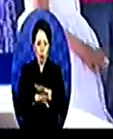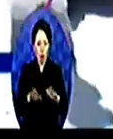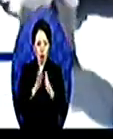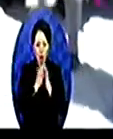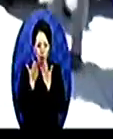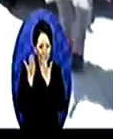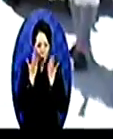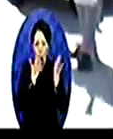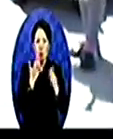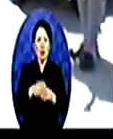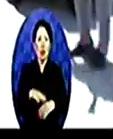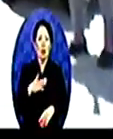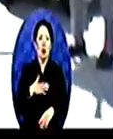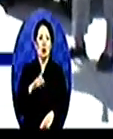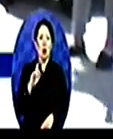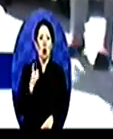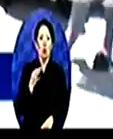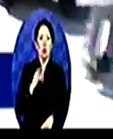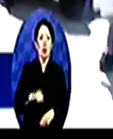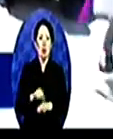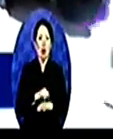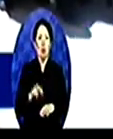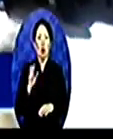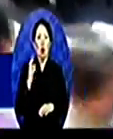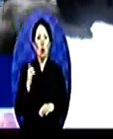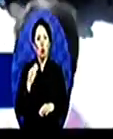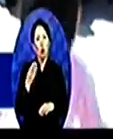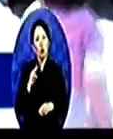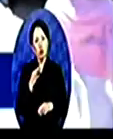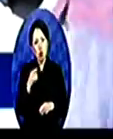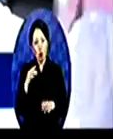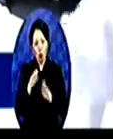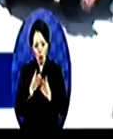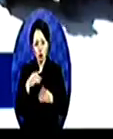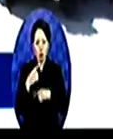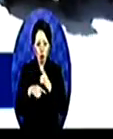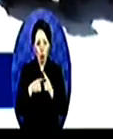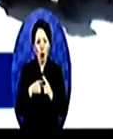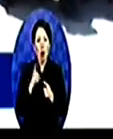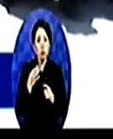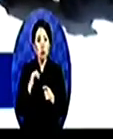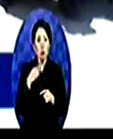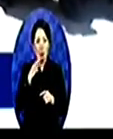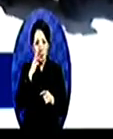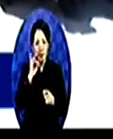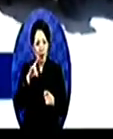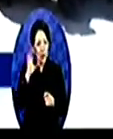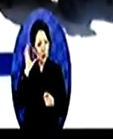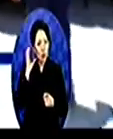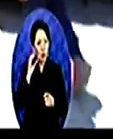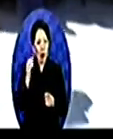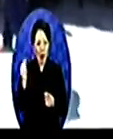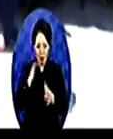мэдээлэлээ. Ер нь нөгөө Хөвсгөл аймгийн тийм богон чулуунгшөө Хөвсгөл аймгийн талаарх мэдээллийг илүү авах гэдэг юм асуулт